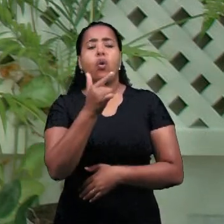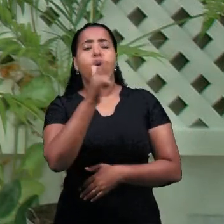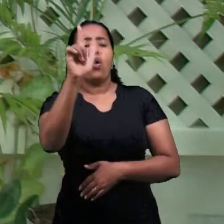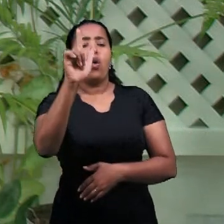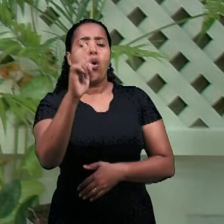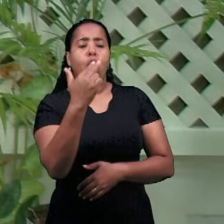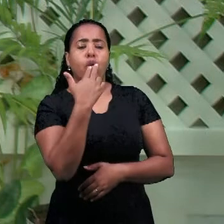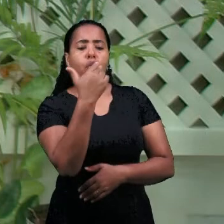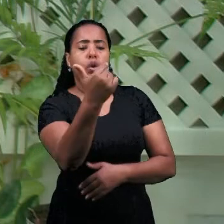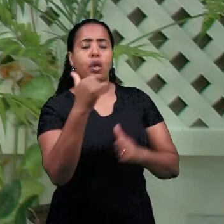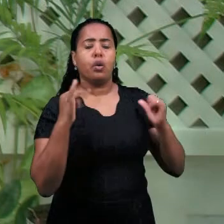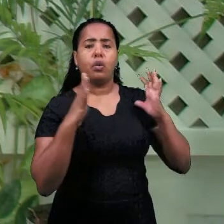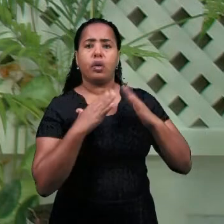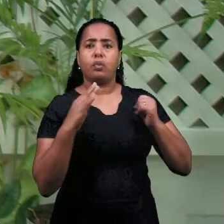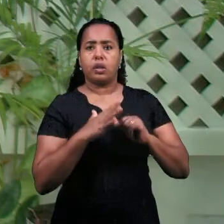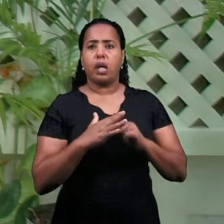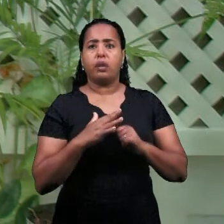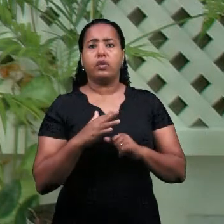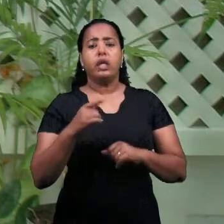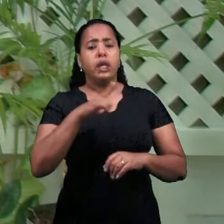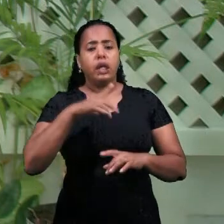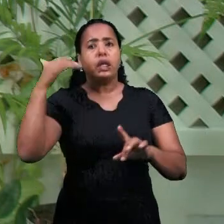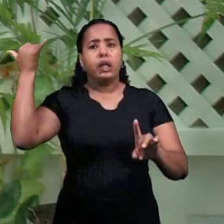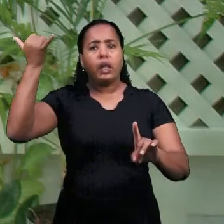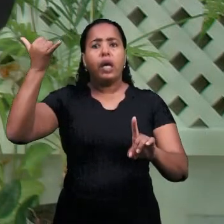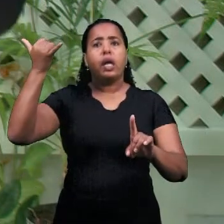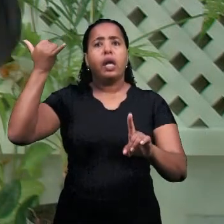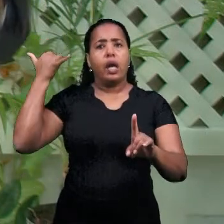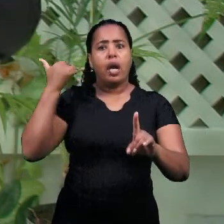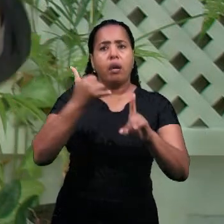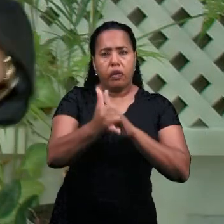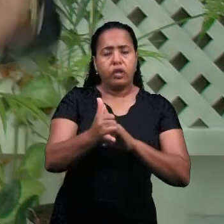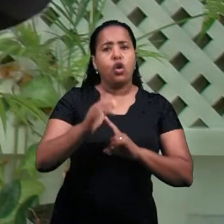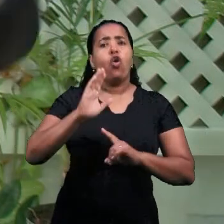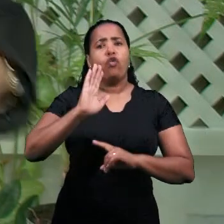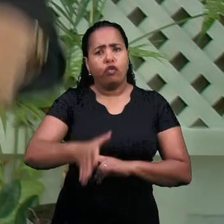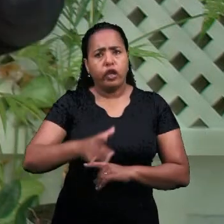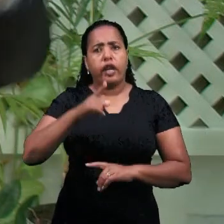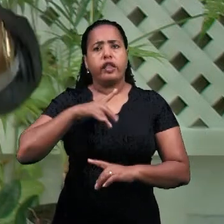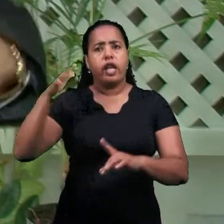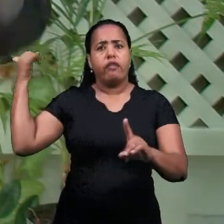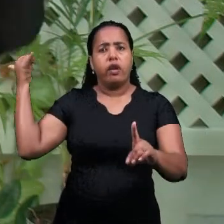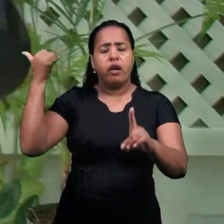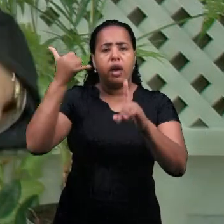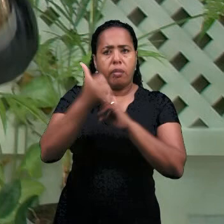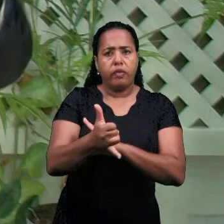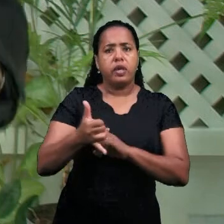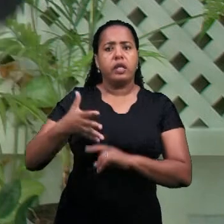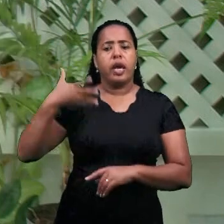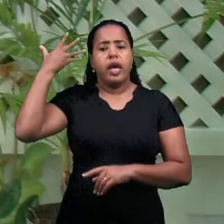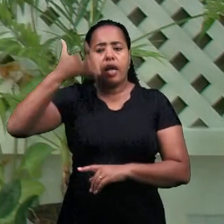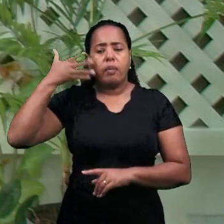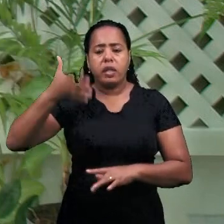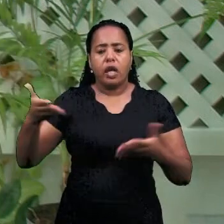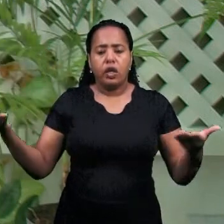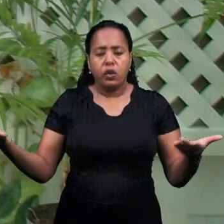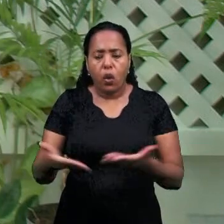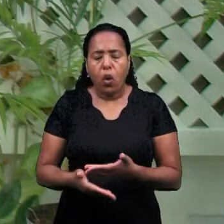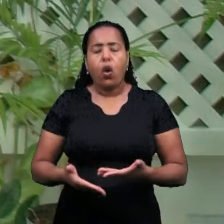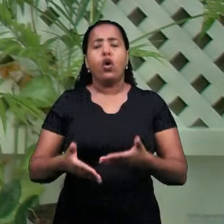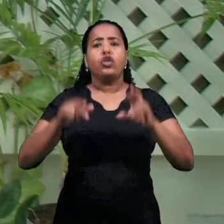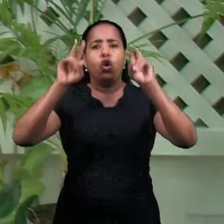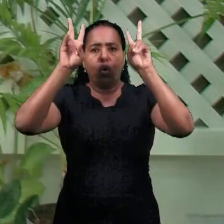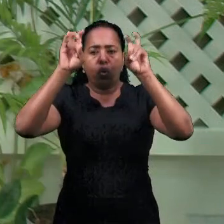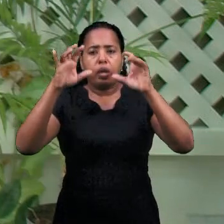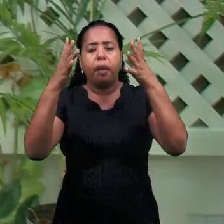langue inconnue. Il a une prophétie, où il y a eu déjà une prophétie de l'Église, que le message qui devrait